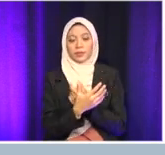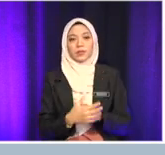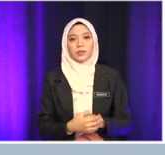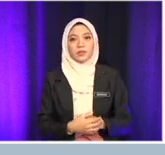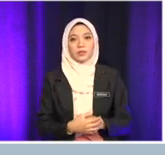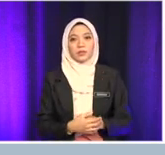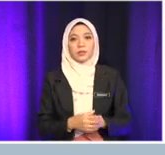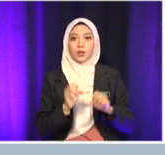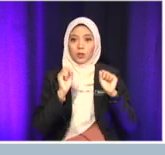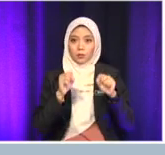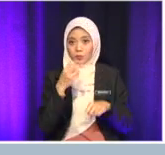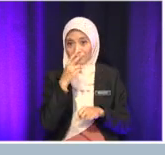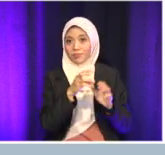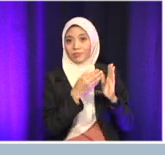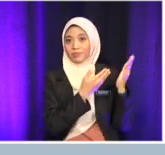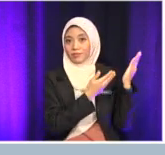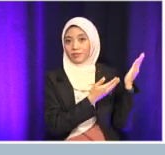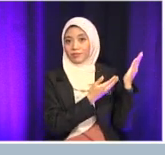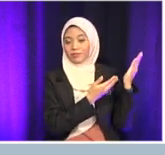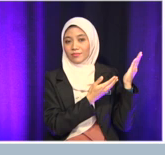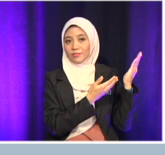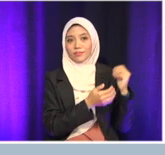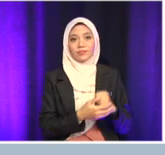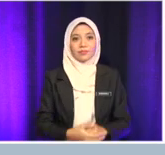ini sayap yang kedua